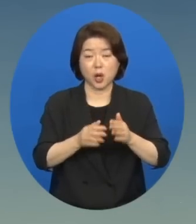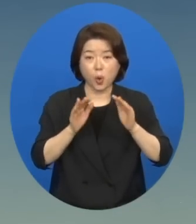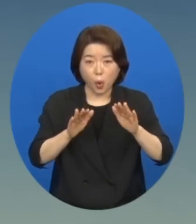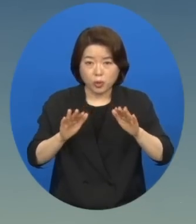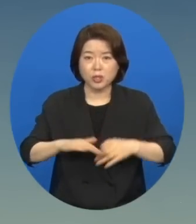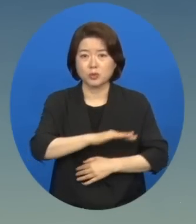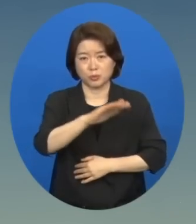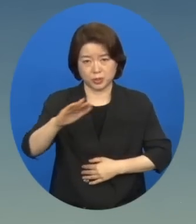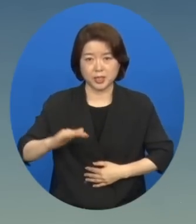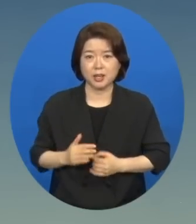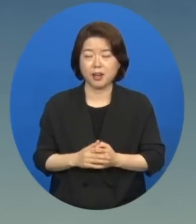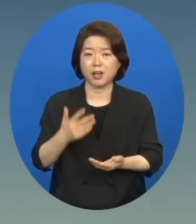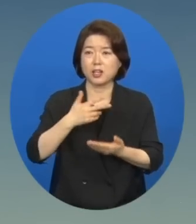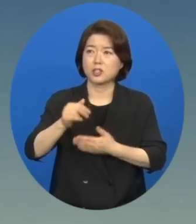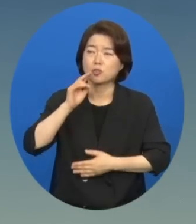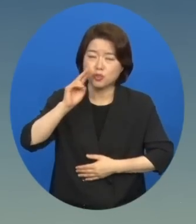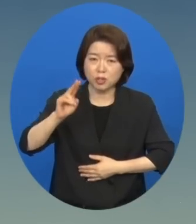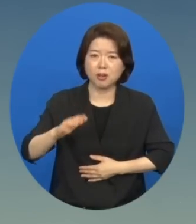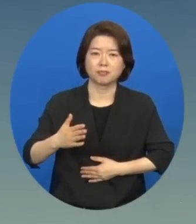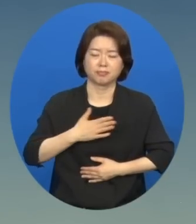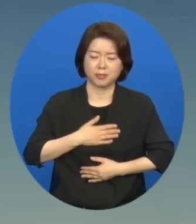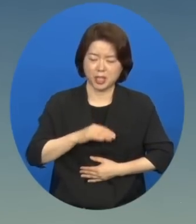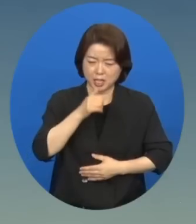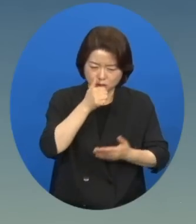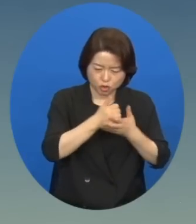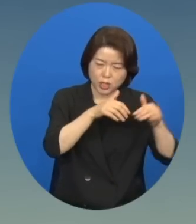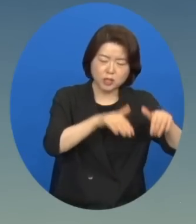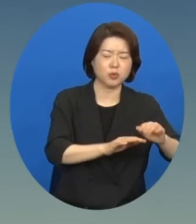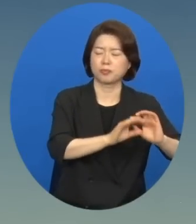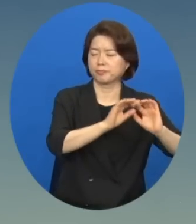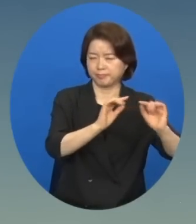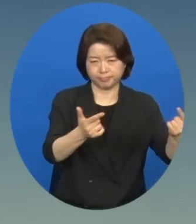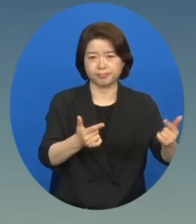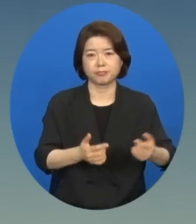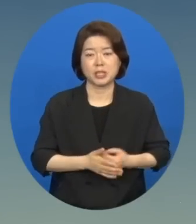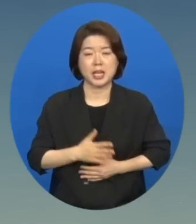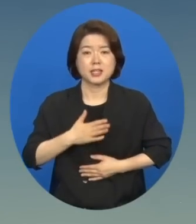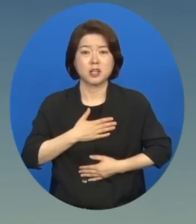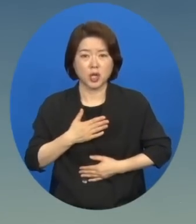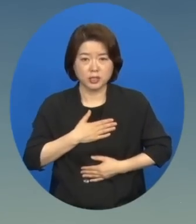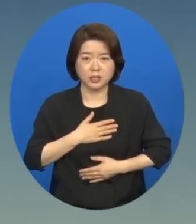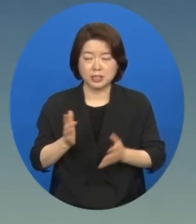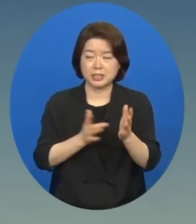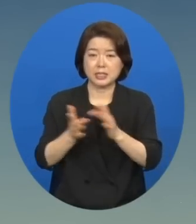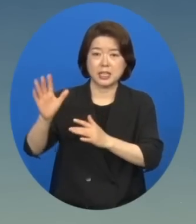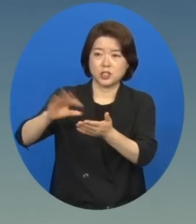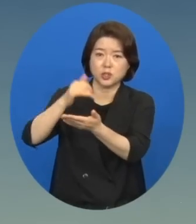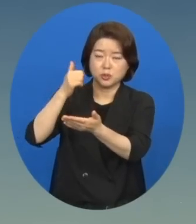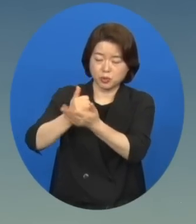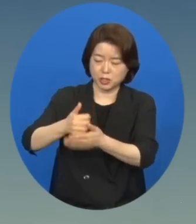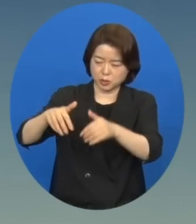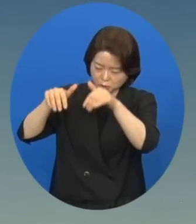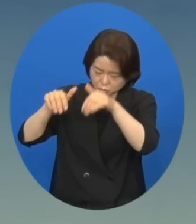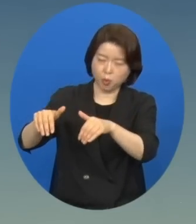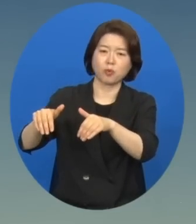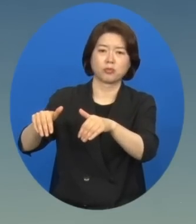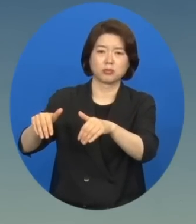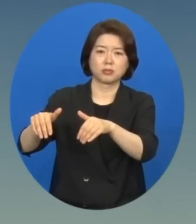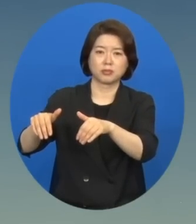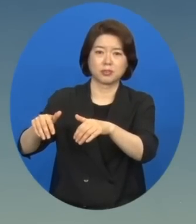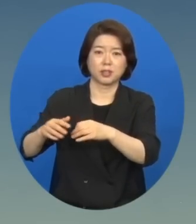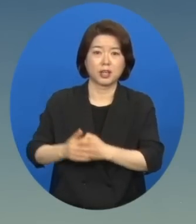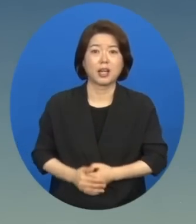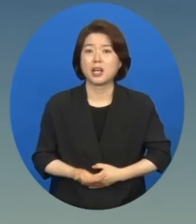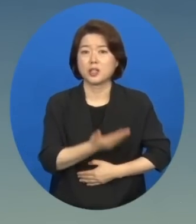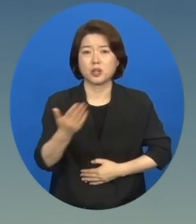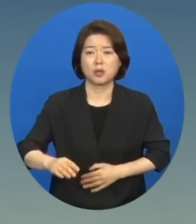우리가 주여, 저는 죄의 종 아닙니다. 저는 예수 그리스도의 종입니다.